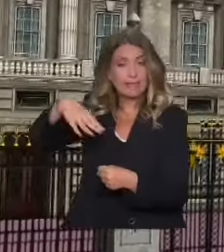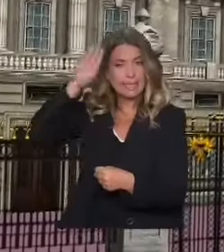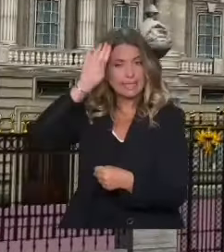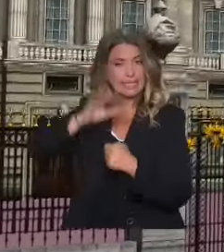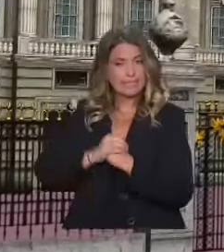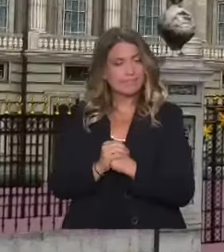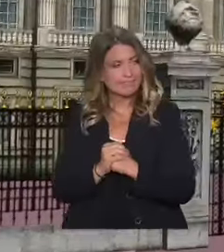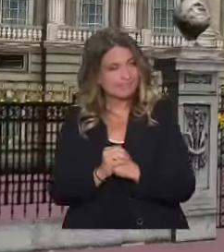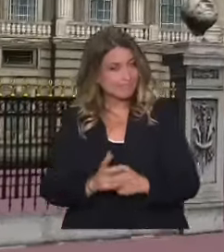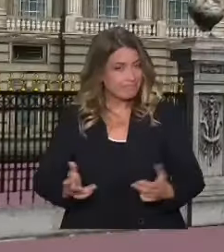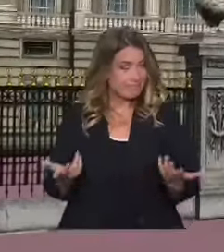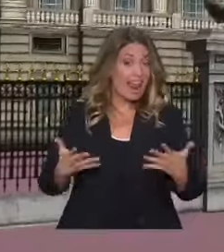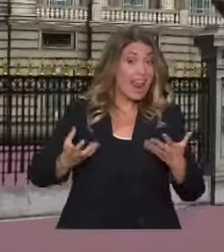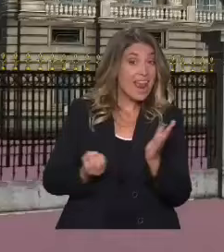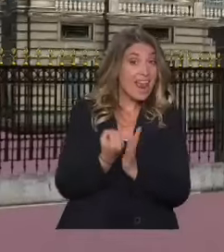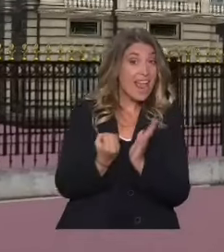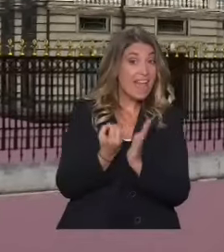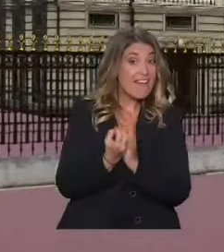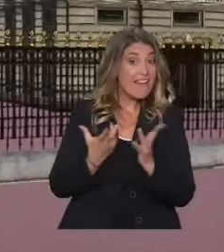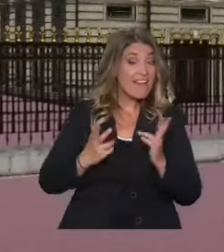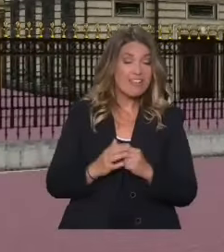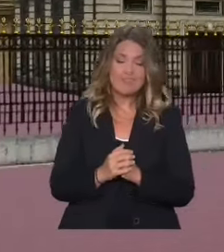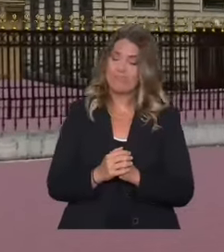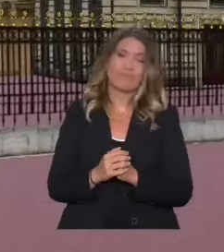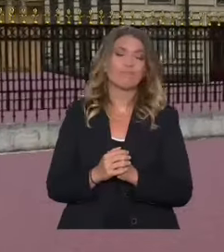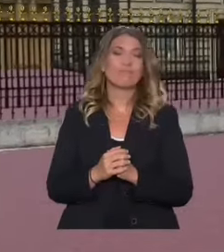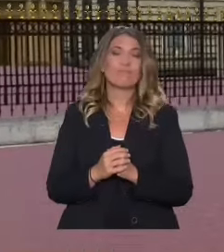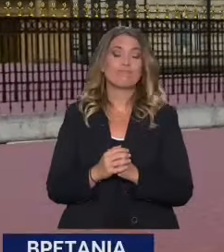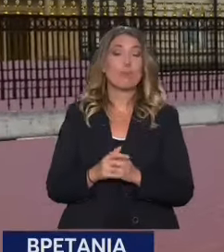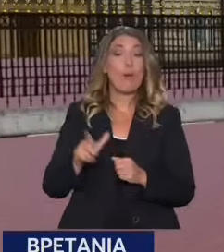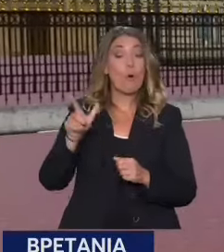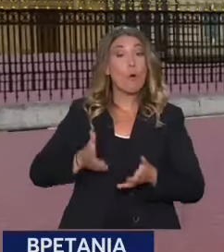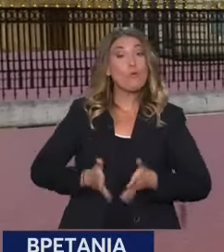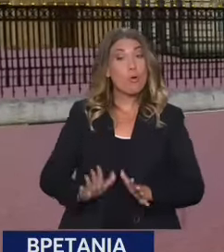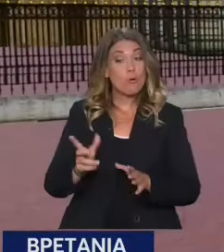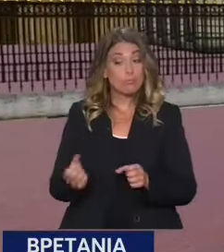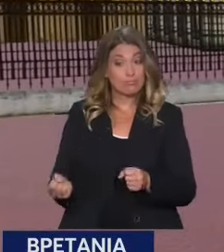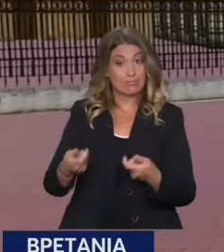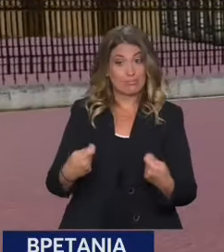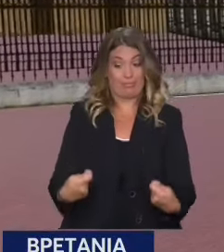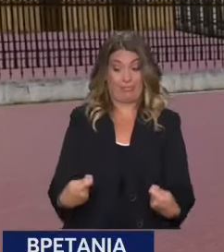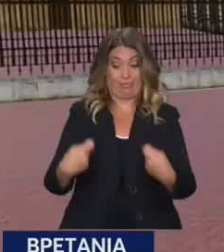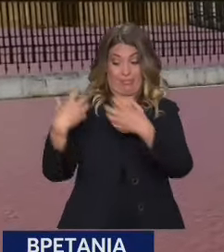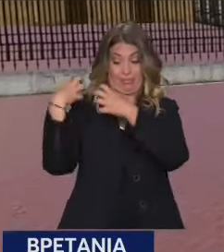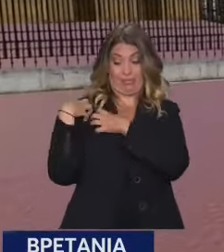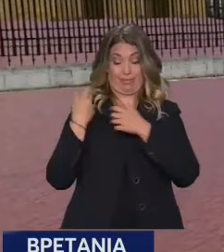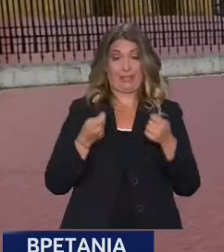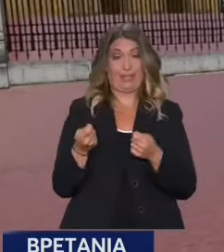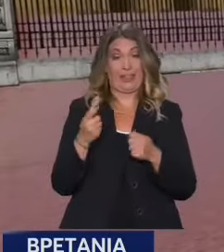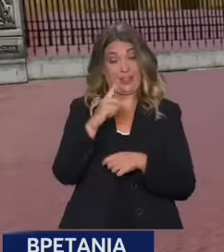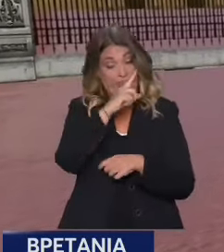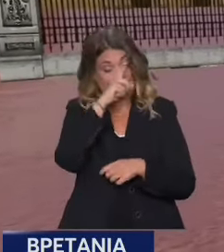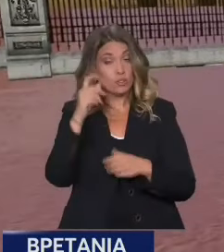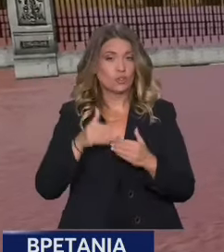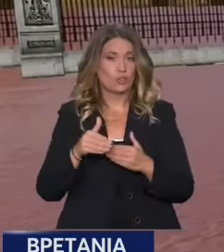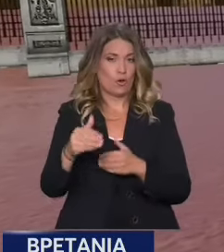δεν είναι ευχάριστα. Ο Κάρολος ξεκινάει με δύσκολο έργο μπροστά του. Ποιο είναι το βασικό ερώτημα?